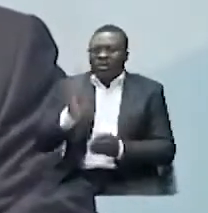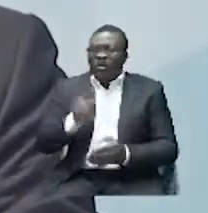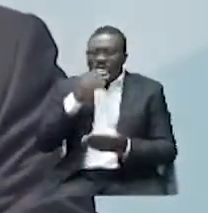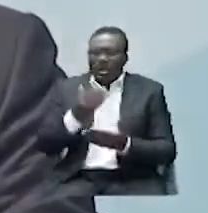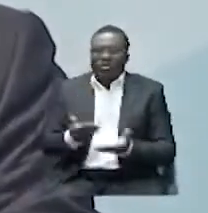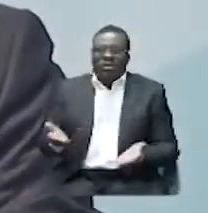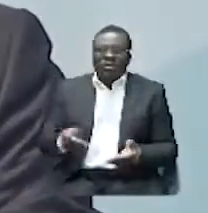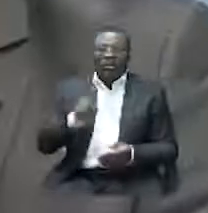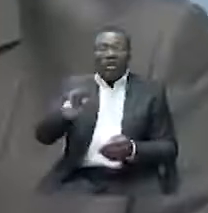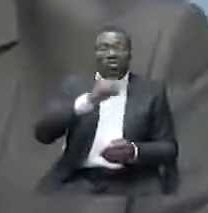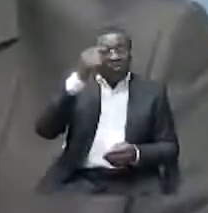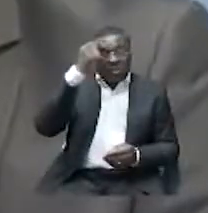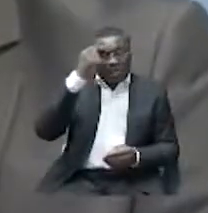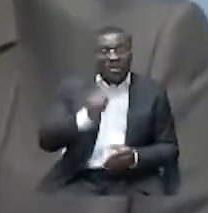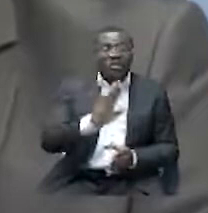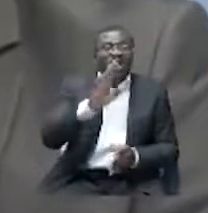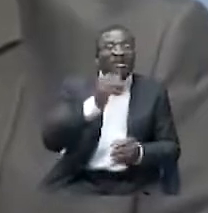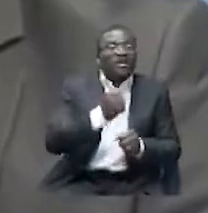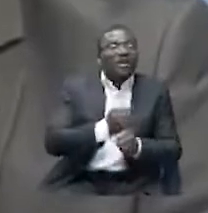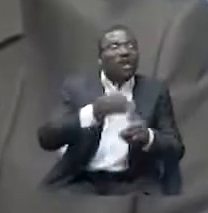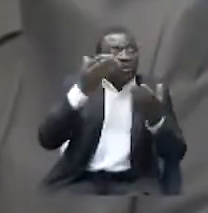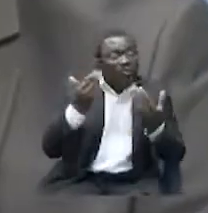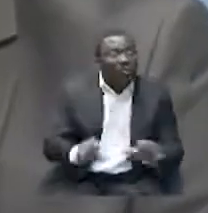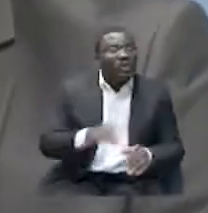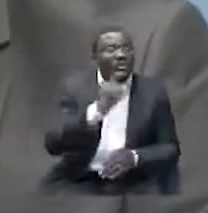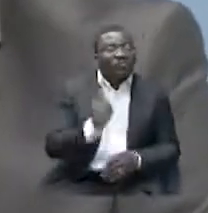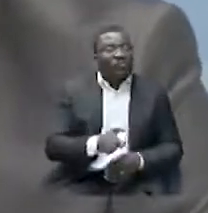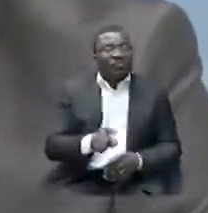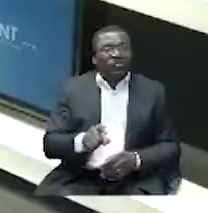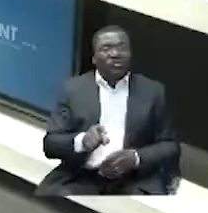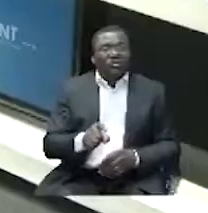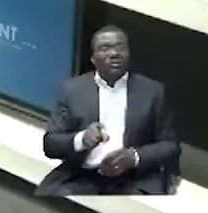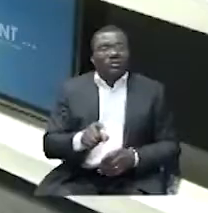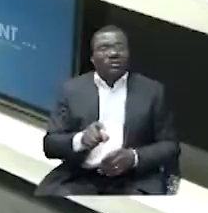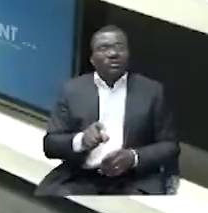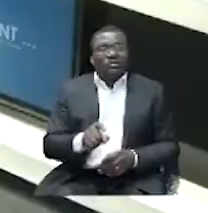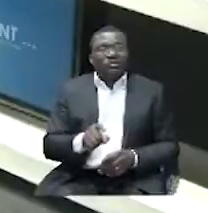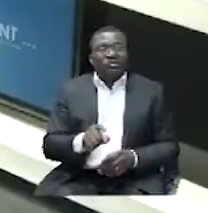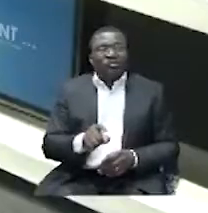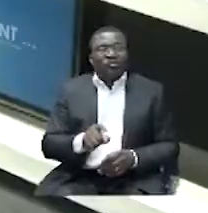Vous pensez qu'on peut réformer un pays en profondeur en 5 ans? Si vous permettez.